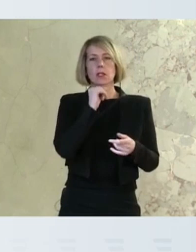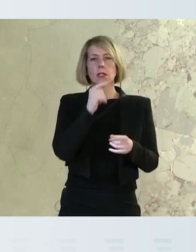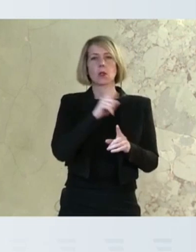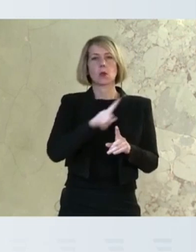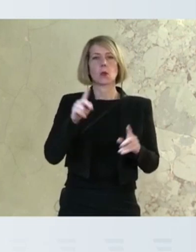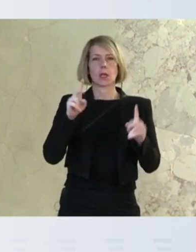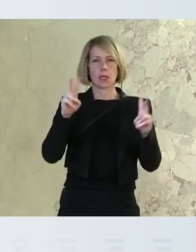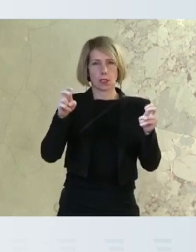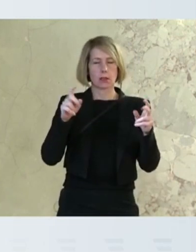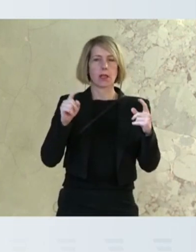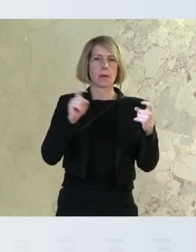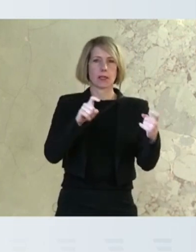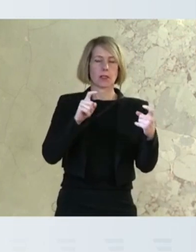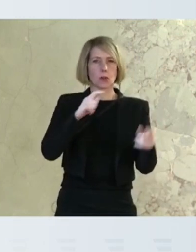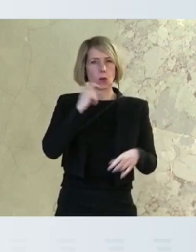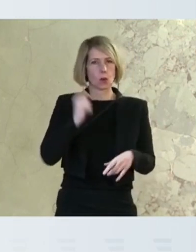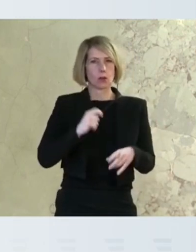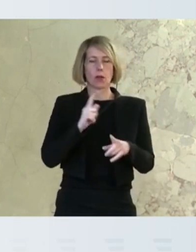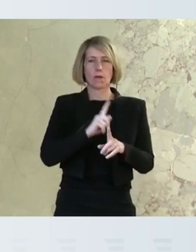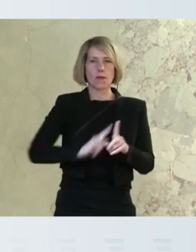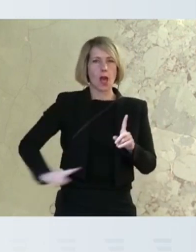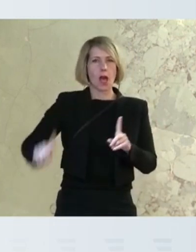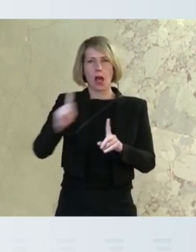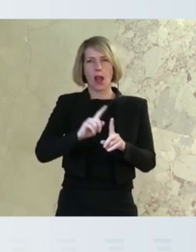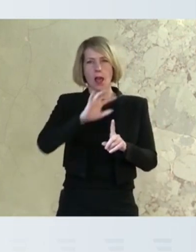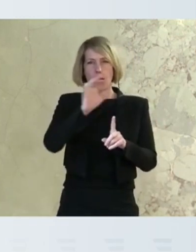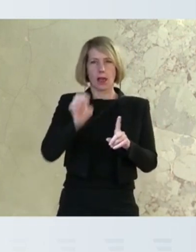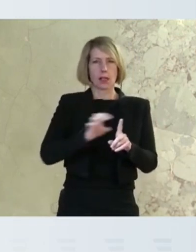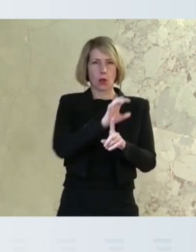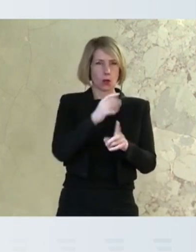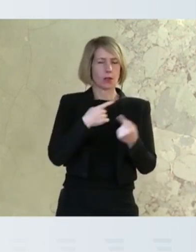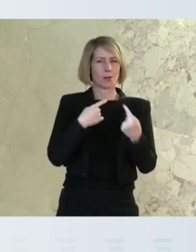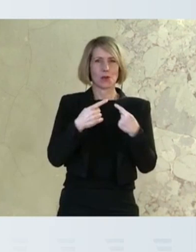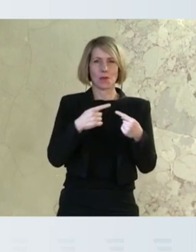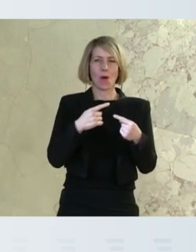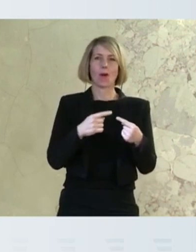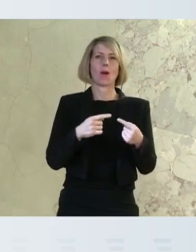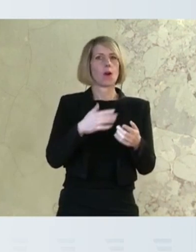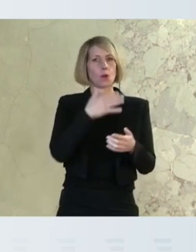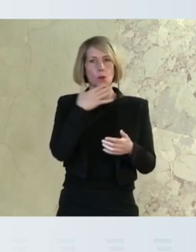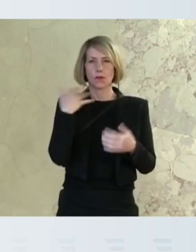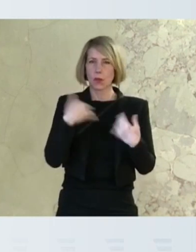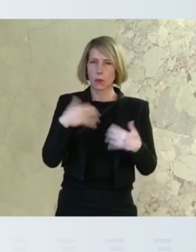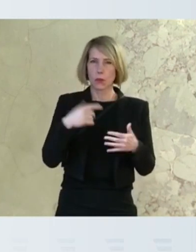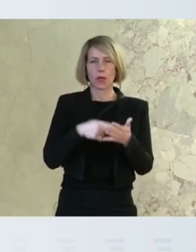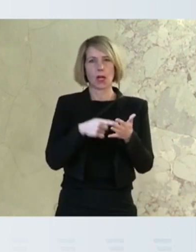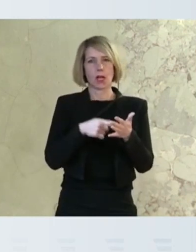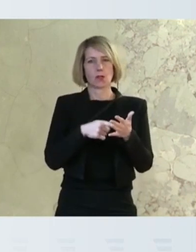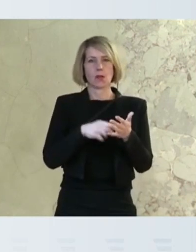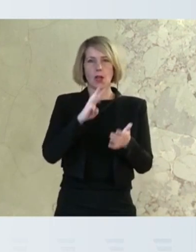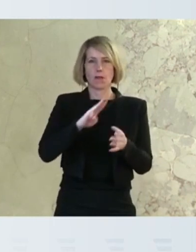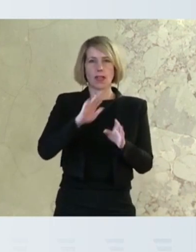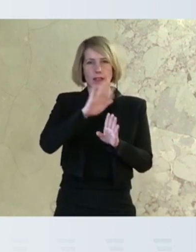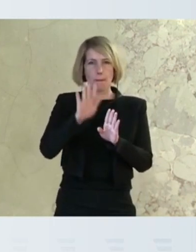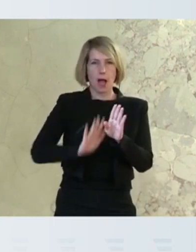Ballkani Perëndimor është një pjesë e rëndësishme. Ju falenderoj që jeni pajtuar në mënyrë kaq të hapur me agjendën europiane të Ballkanit Perëndimor. Ne